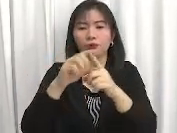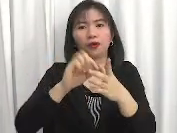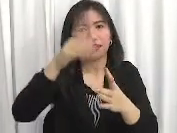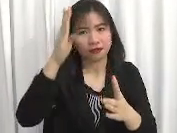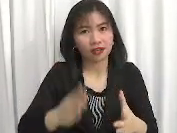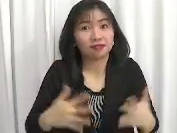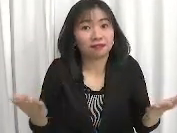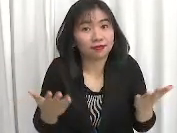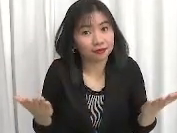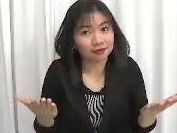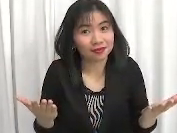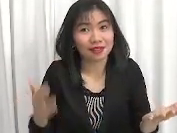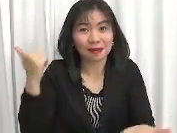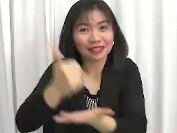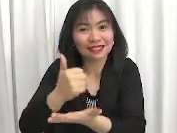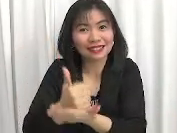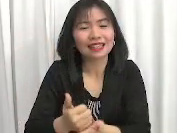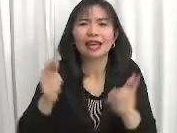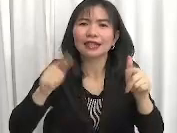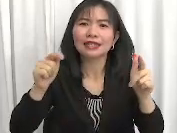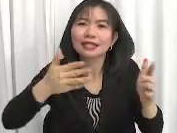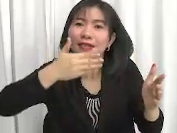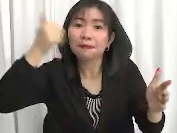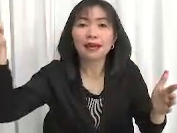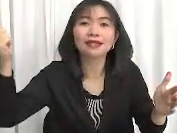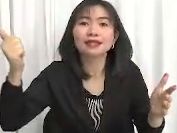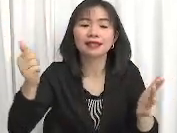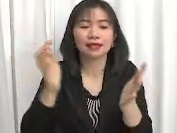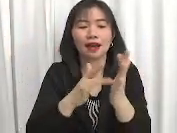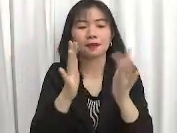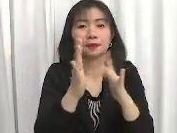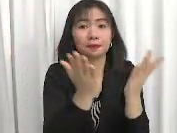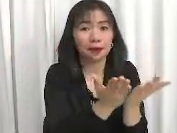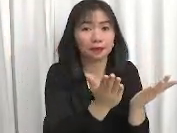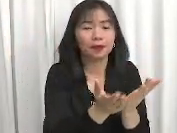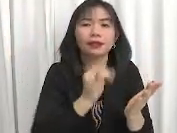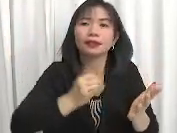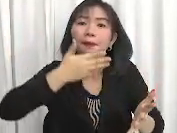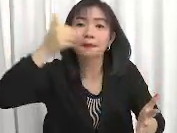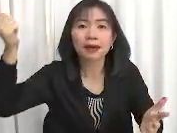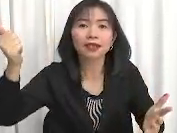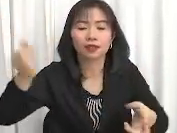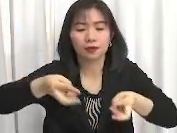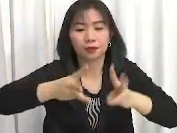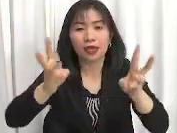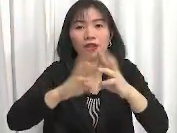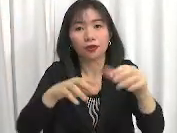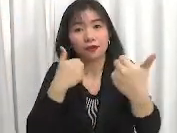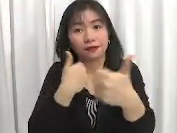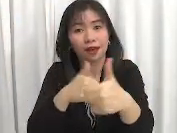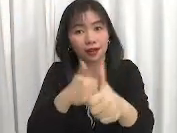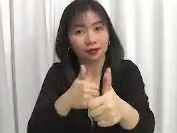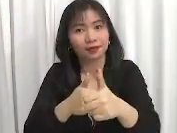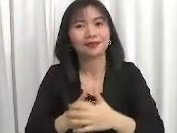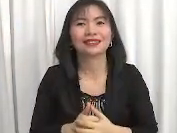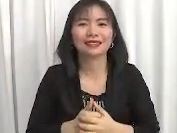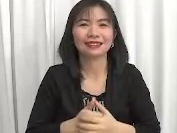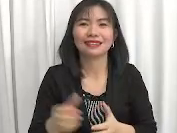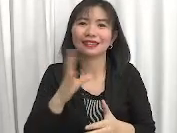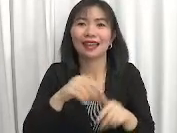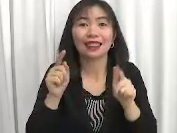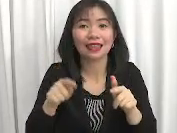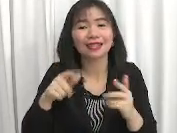Brother Rudy. Yeah. Ay, ito yung the best manual para sa pagpapamilya. Di ba? Tama ka. At itong programang ito ay tiyak